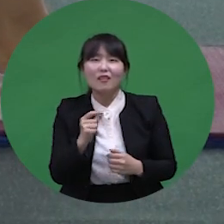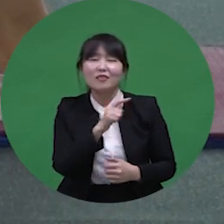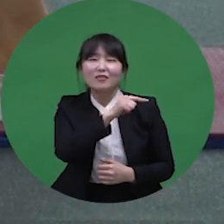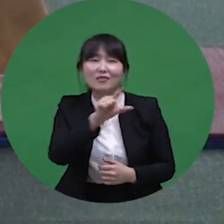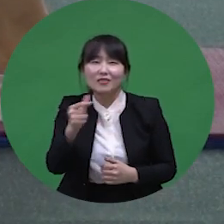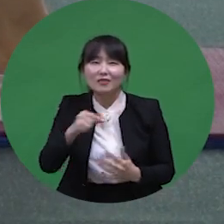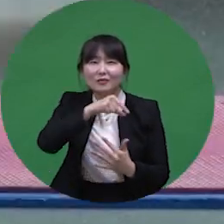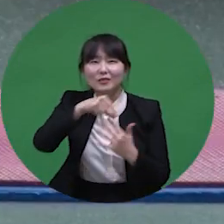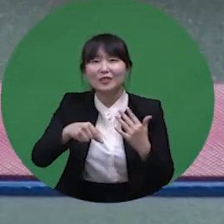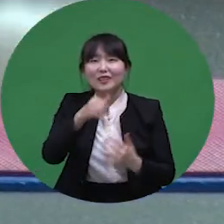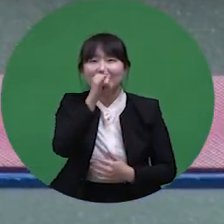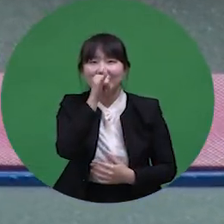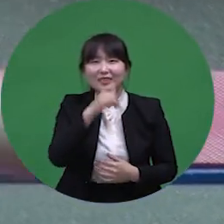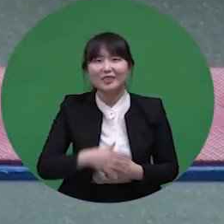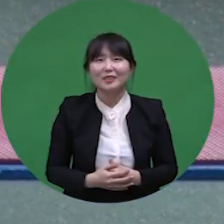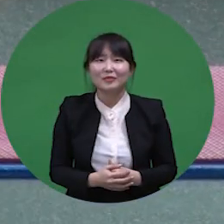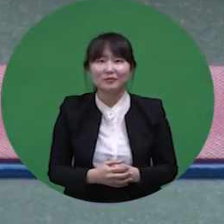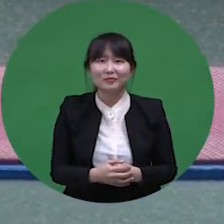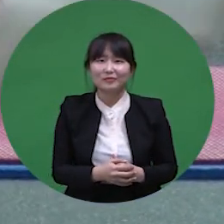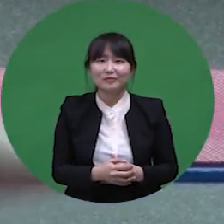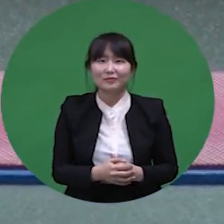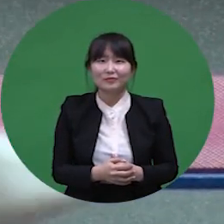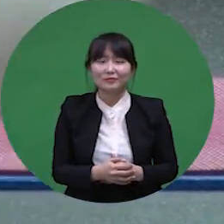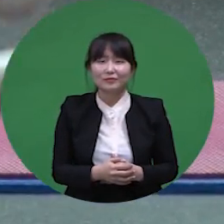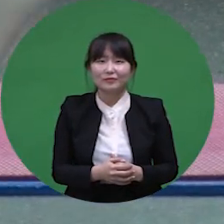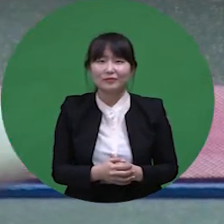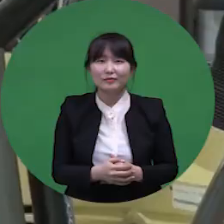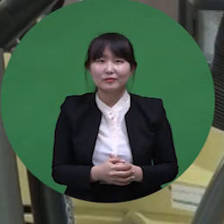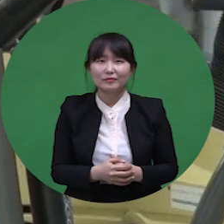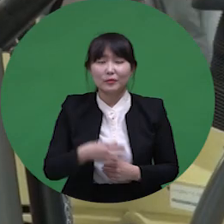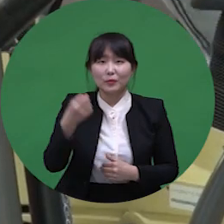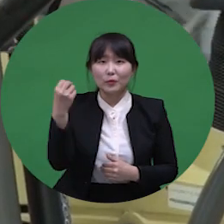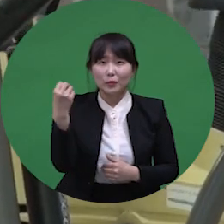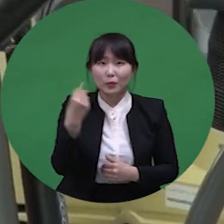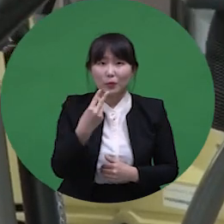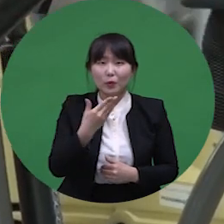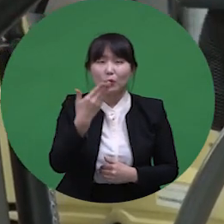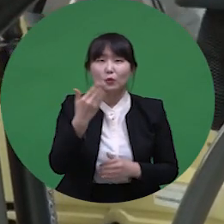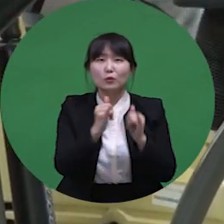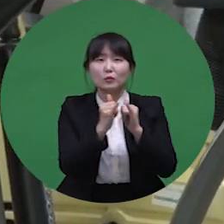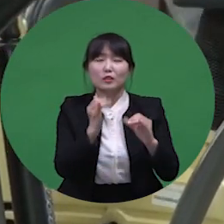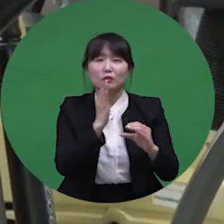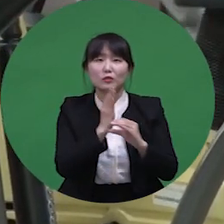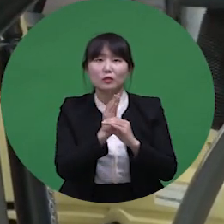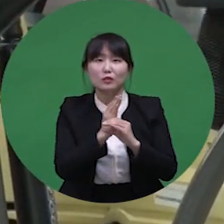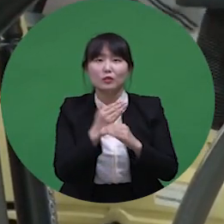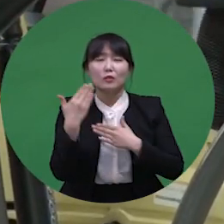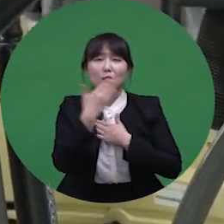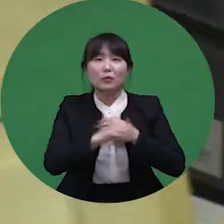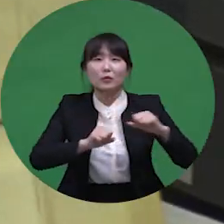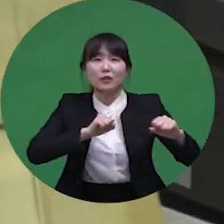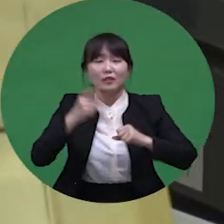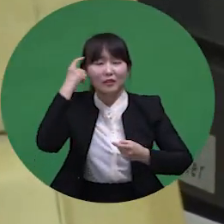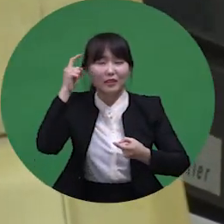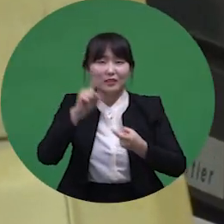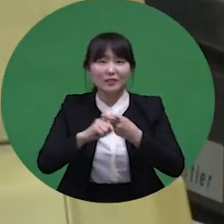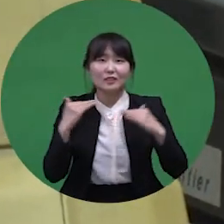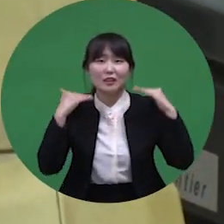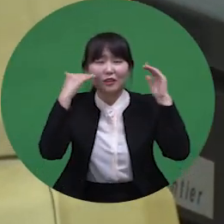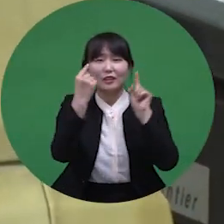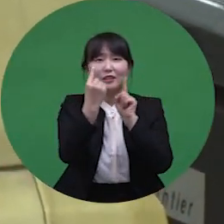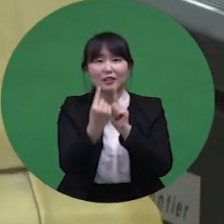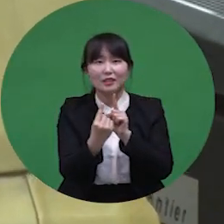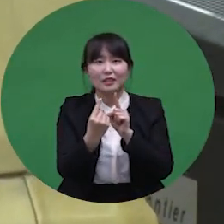등 다채로운 프로그램을 만나보실 수 있습니다. 또한 구로 구민 중 신체활동에 관심 있는